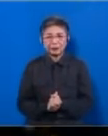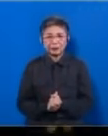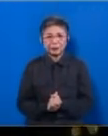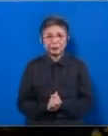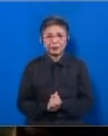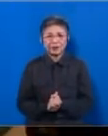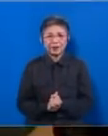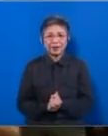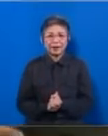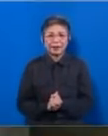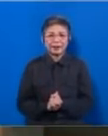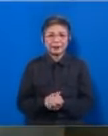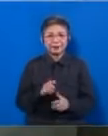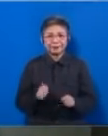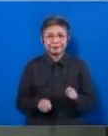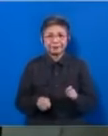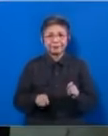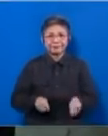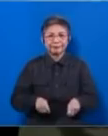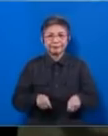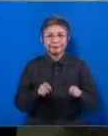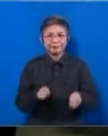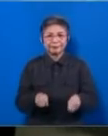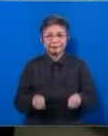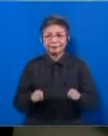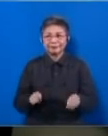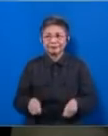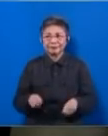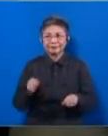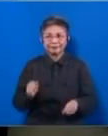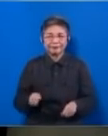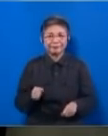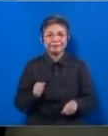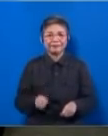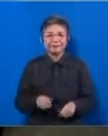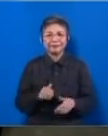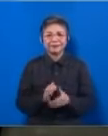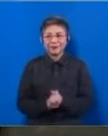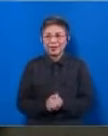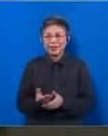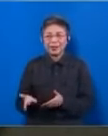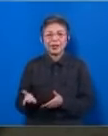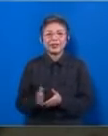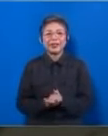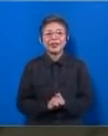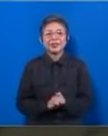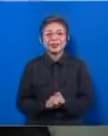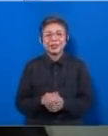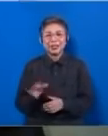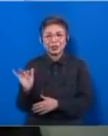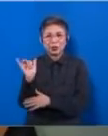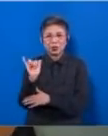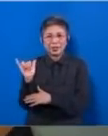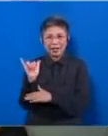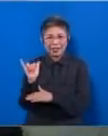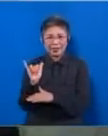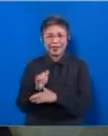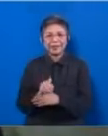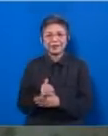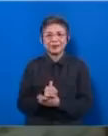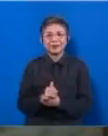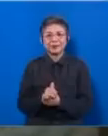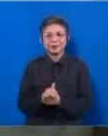Alunan tembang lesung jemenggelung mengawali latihan ketoprak di kawasan Mangkukusuman, Baciro, Gondokusuman, Yogyakarta.